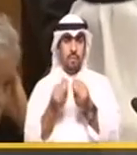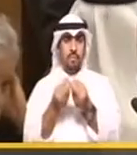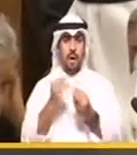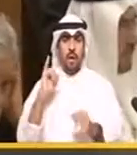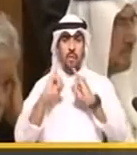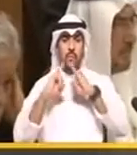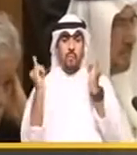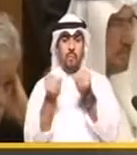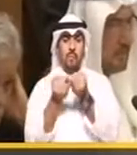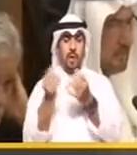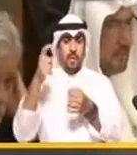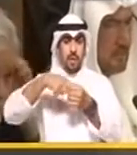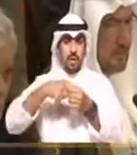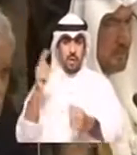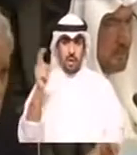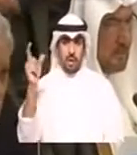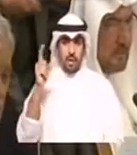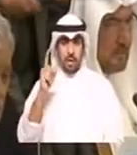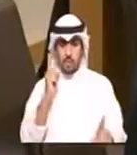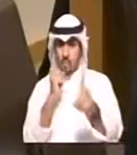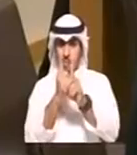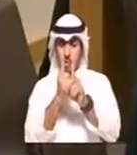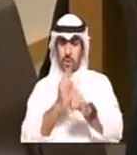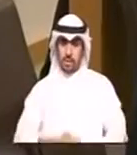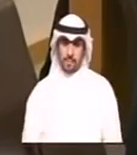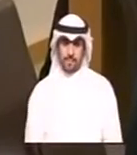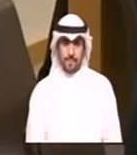الاسلامي لمواجهه تلك التحديات